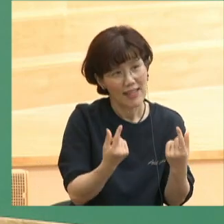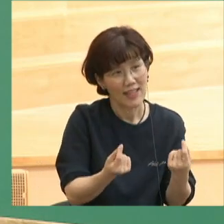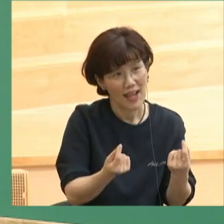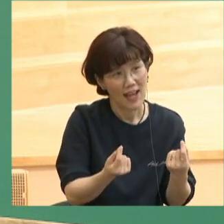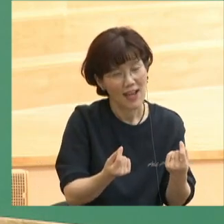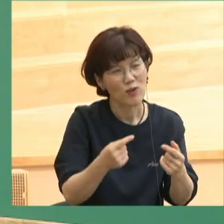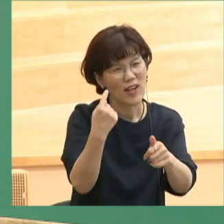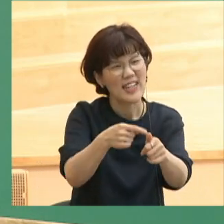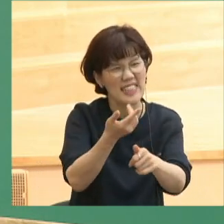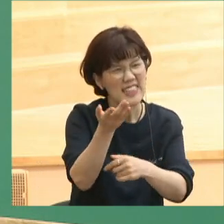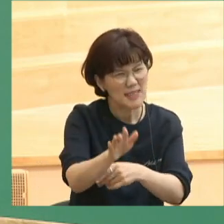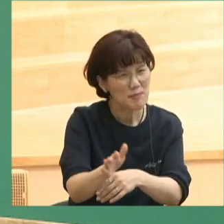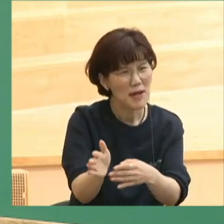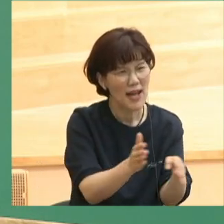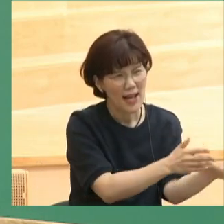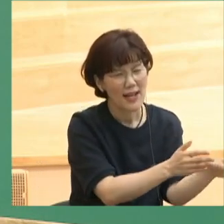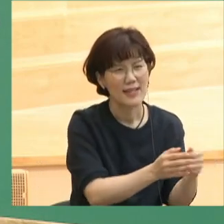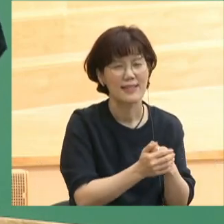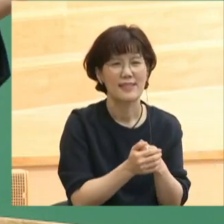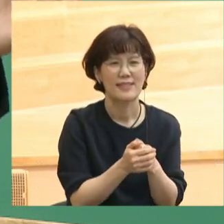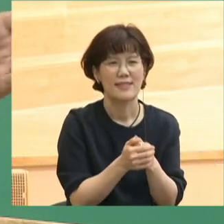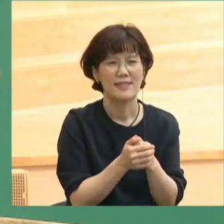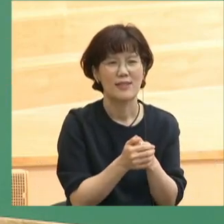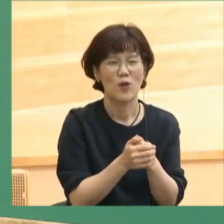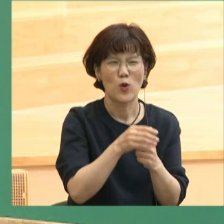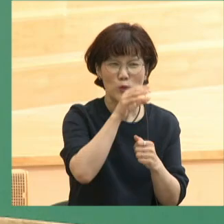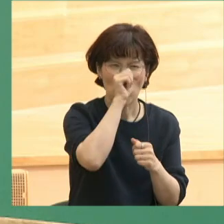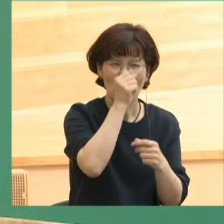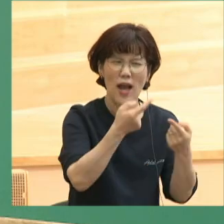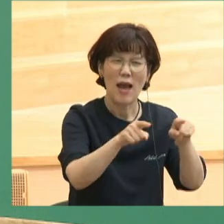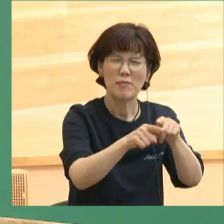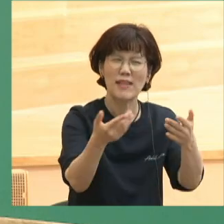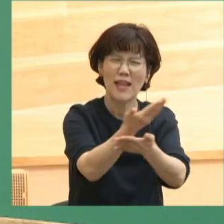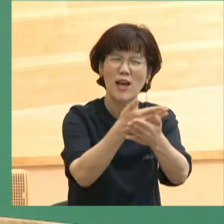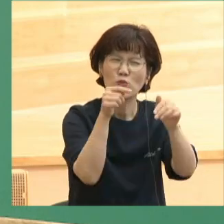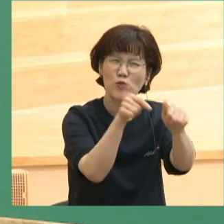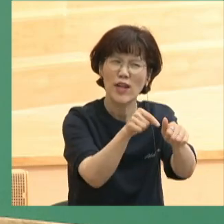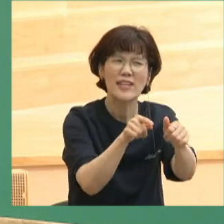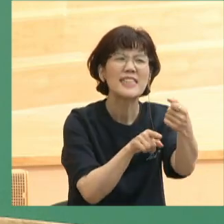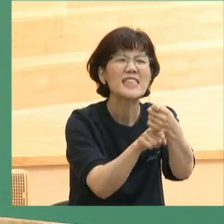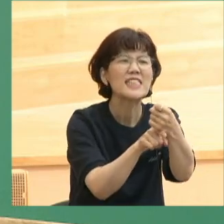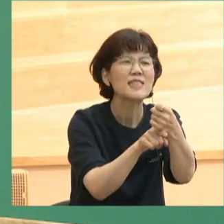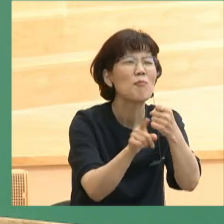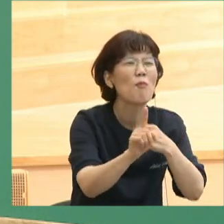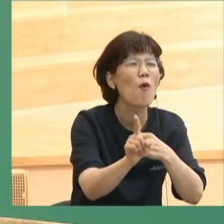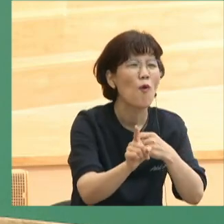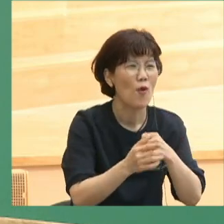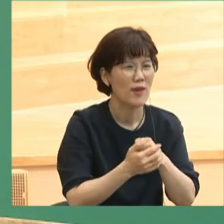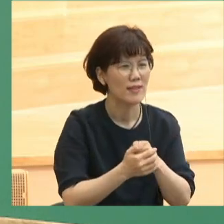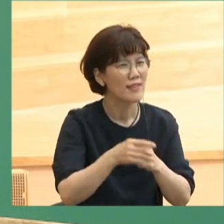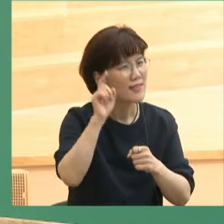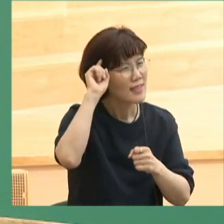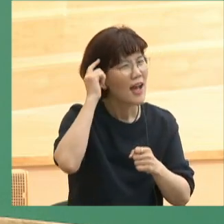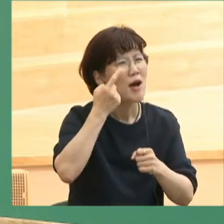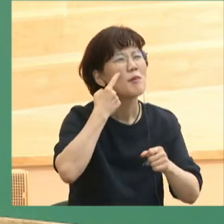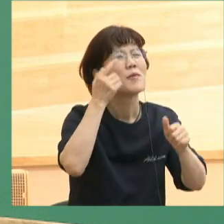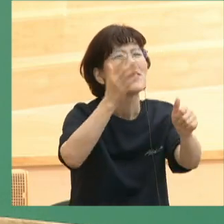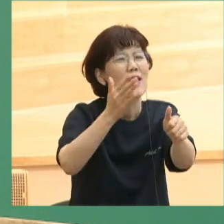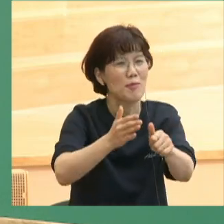여기서 말씀을 가르치는 자와 함께 좋은 것을 함께 나누라 라는 의미는, 여러분 생각을